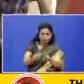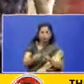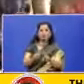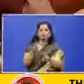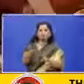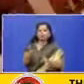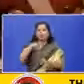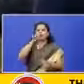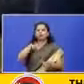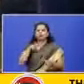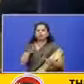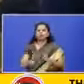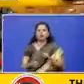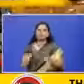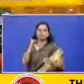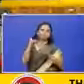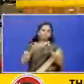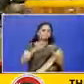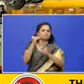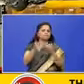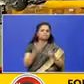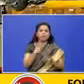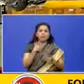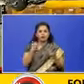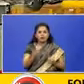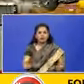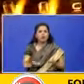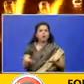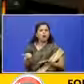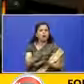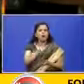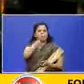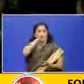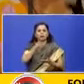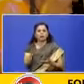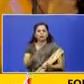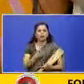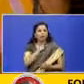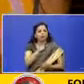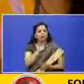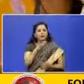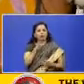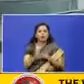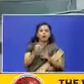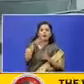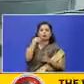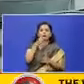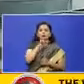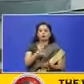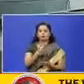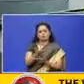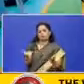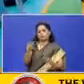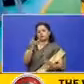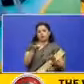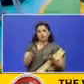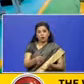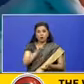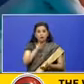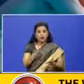जाएगी जिसका संकल्प देश आज ले रहा है। हमारे आज के